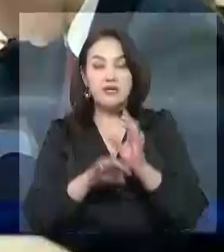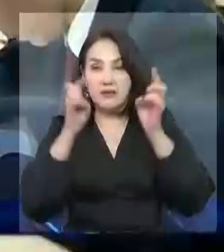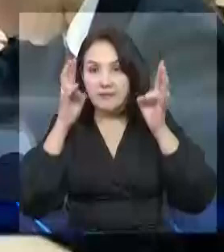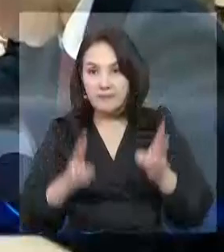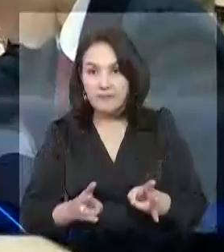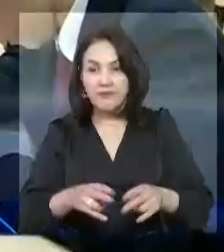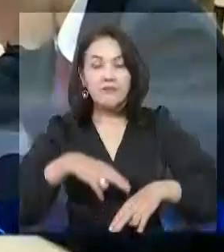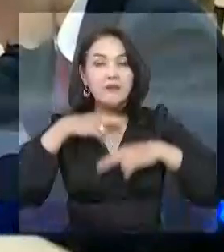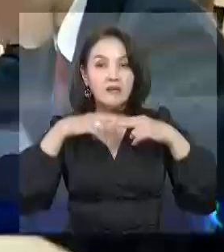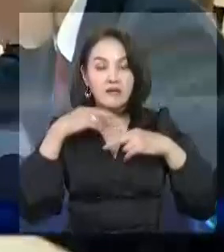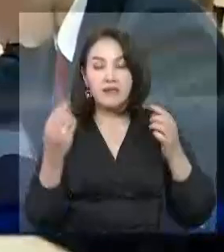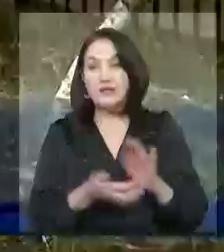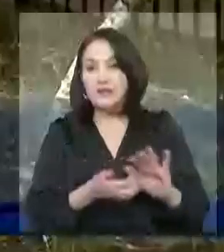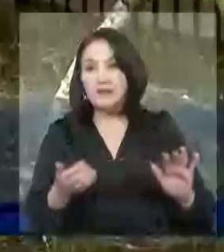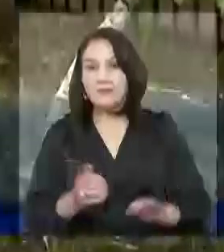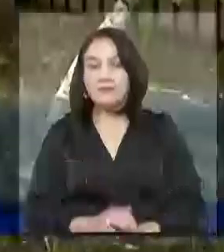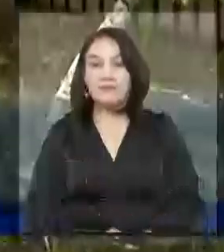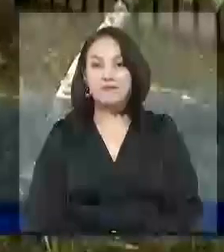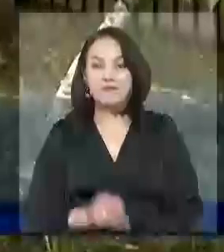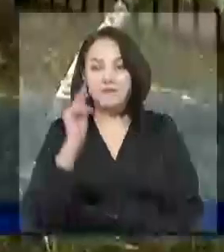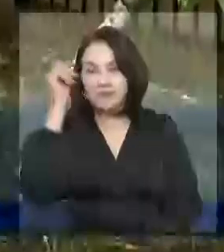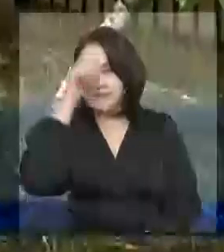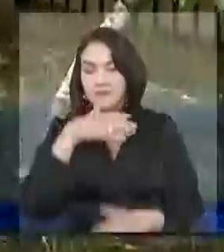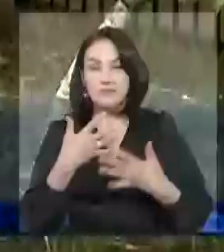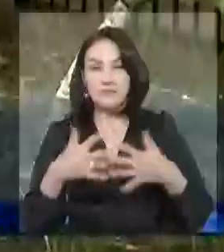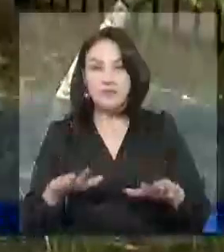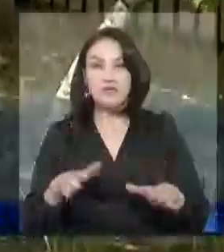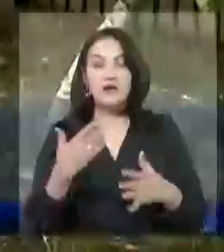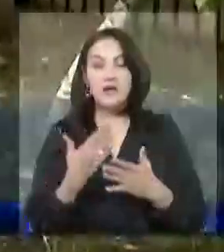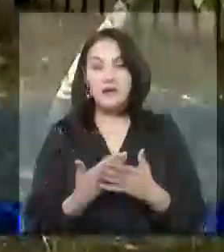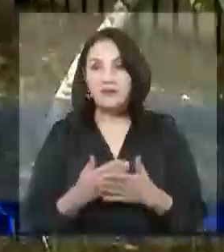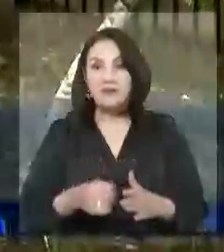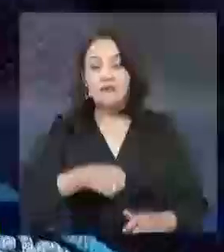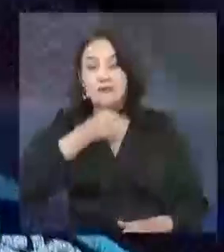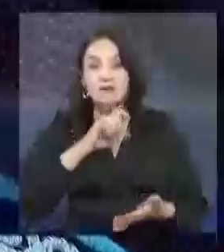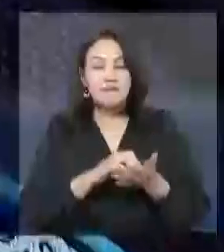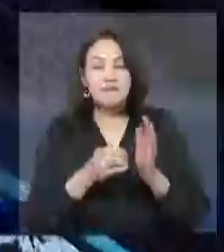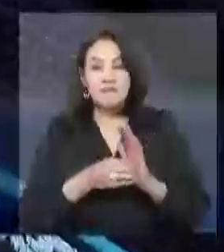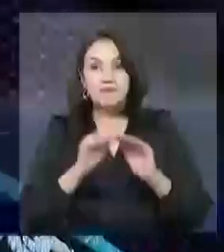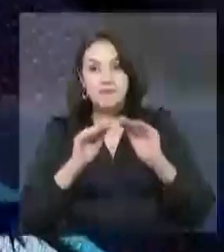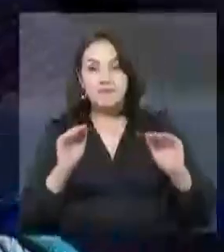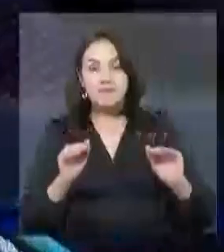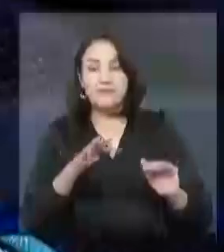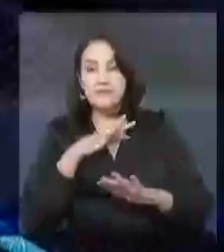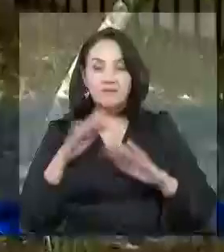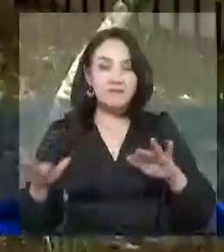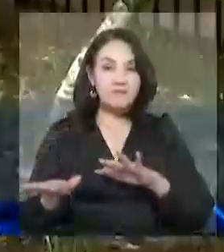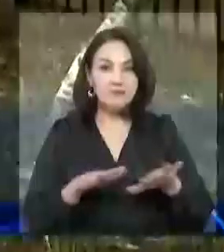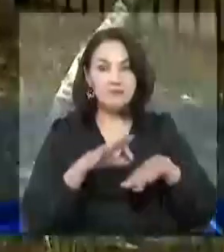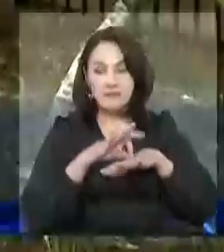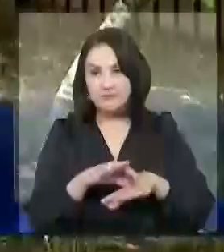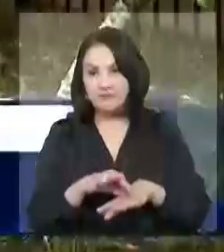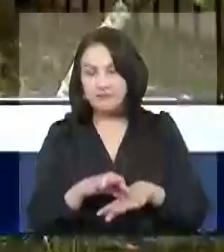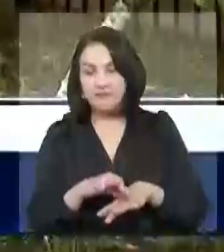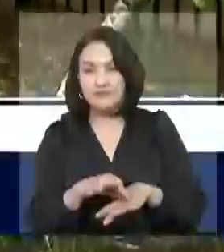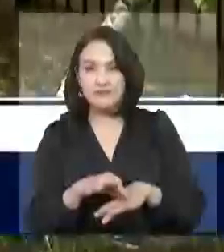талаптарына аса мән беруге шақырды. Оқу жылы аяқталуына қатысты мына жоғары кластың оқушылары көптеген іс-шаралар ұйымдастырады. Сол іс-шара